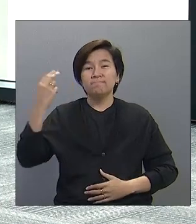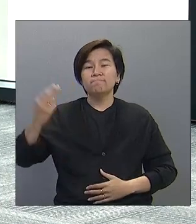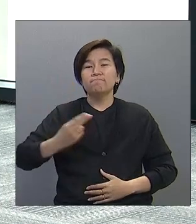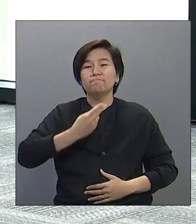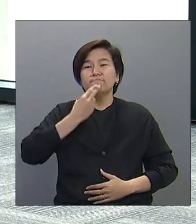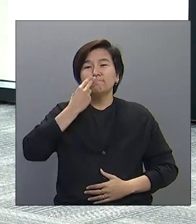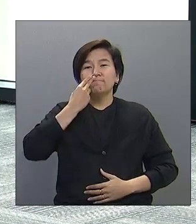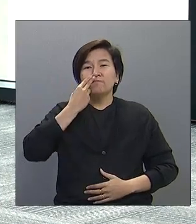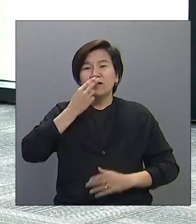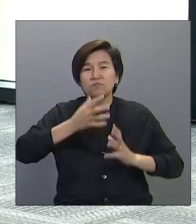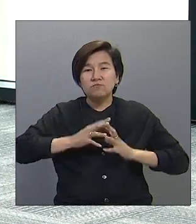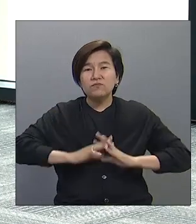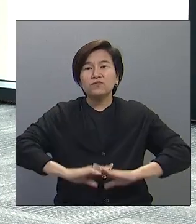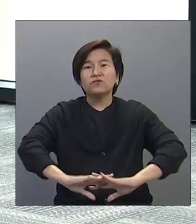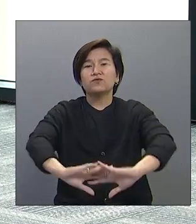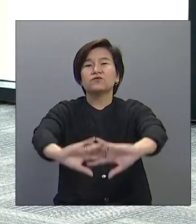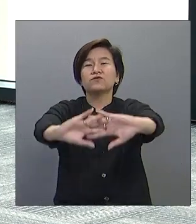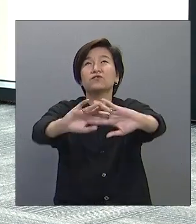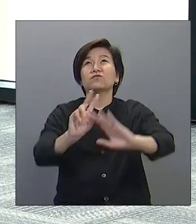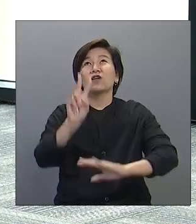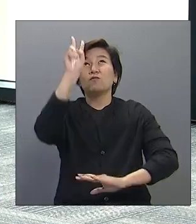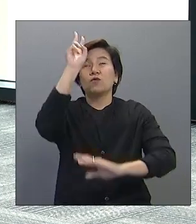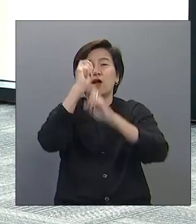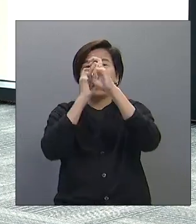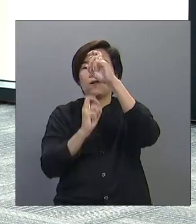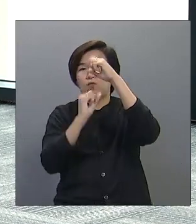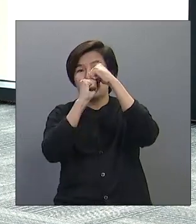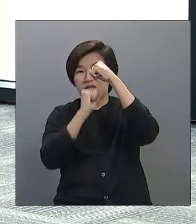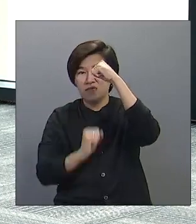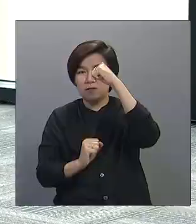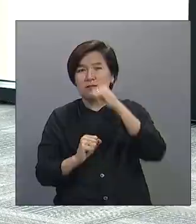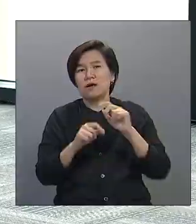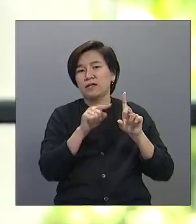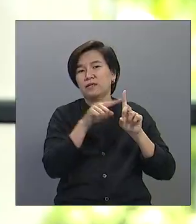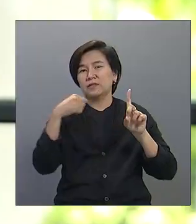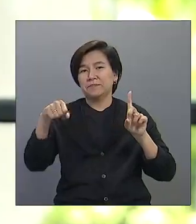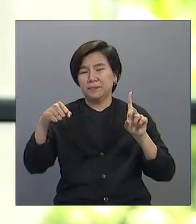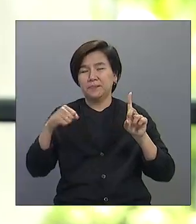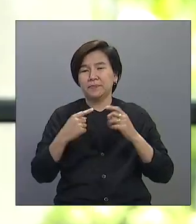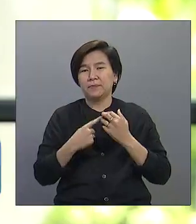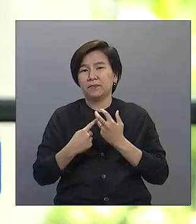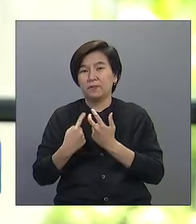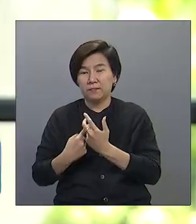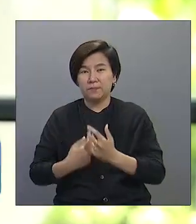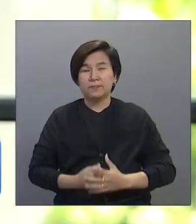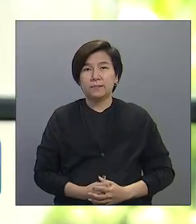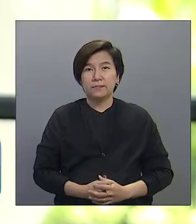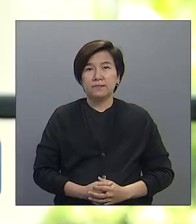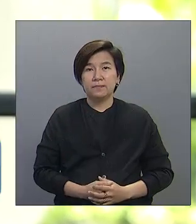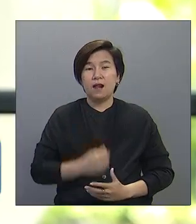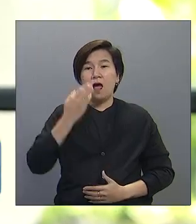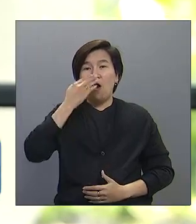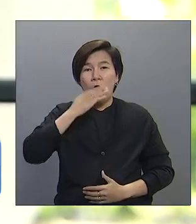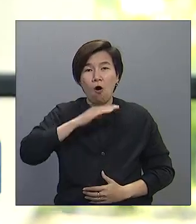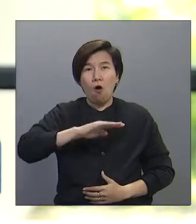านยืดเหยียดกระดูกสันหลังยาวๆค้างไว้10วินาทีค่ะและหายใจออกหันฝ่